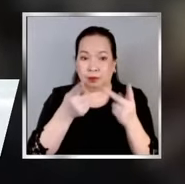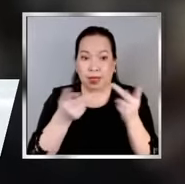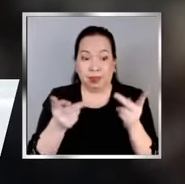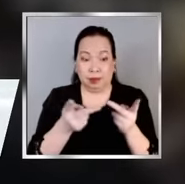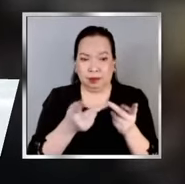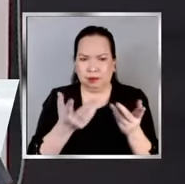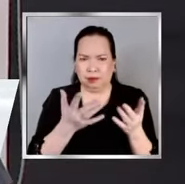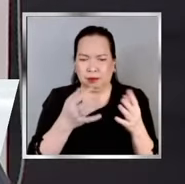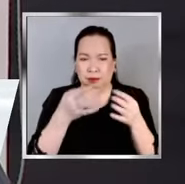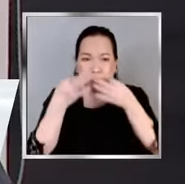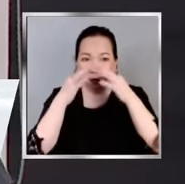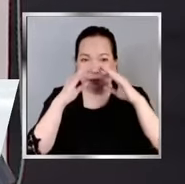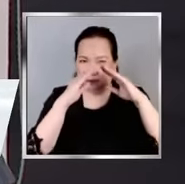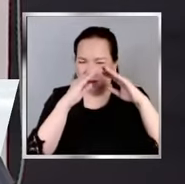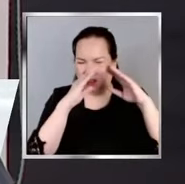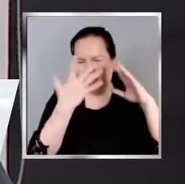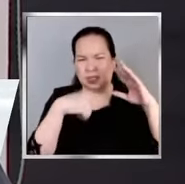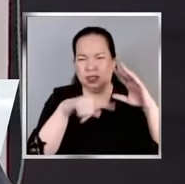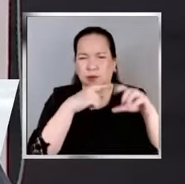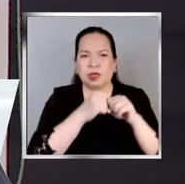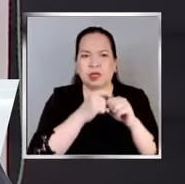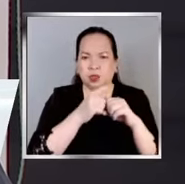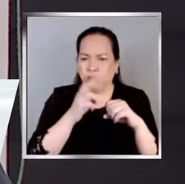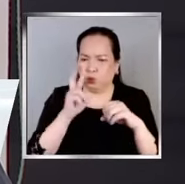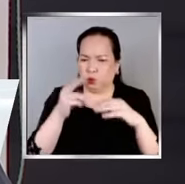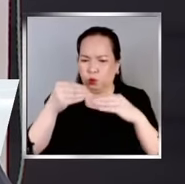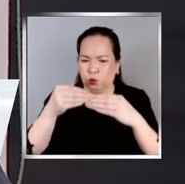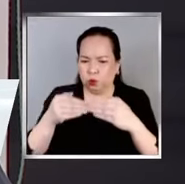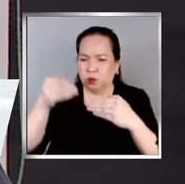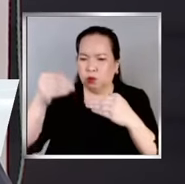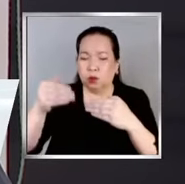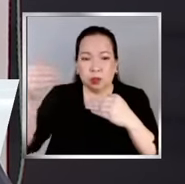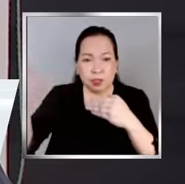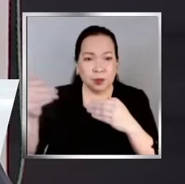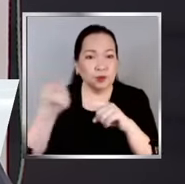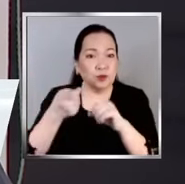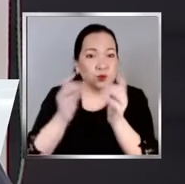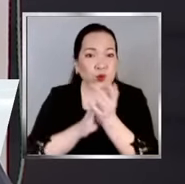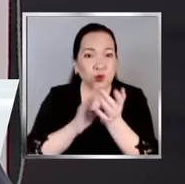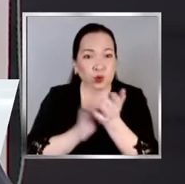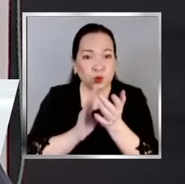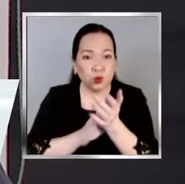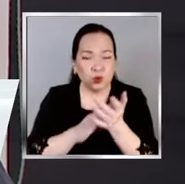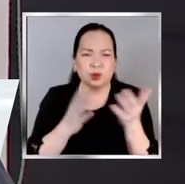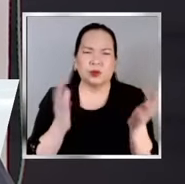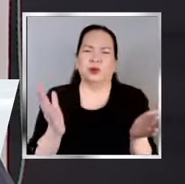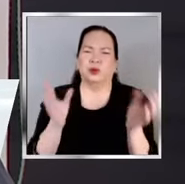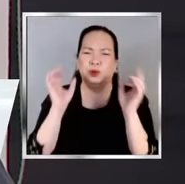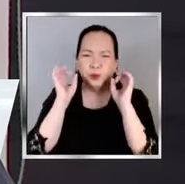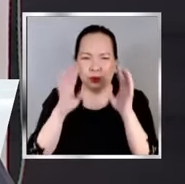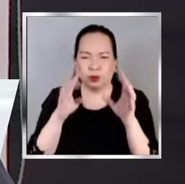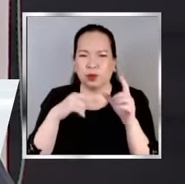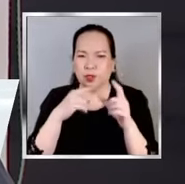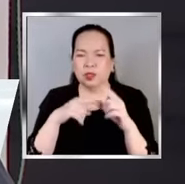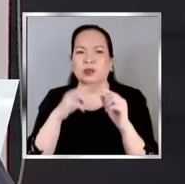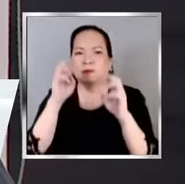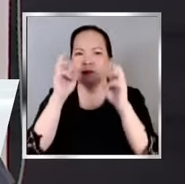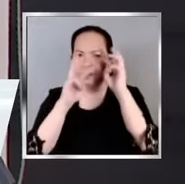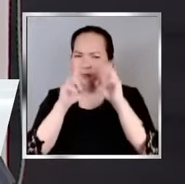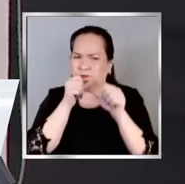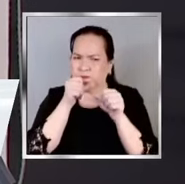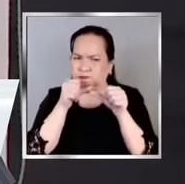sa eskwelahan. Kaya tuloy-tuloy ang ating trabaho dyan. Hindi natin tinatantanan ng mga to na pag may nakita tayong mga gumagawa ng mga